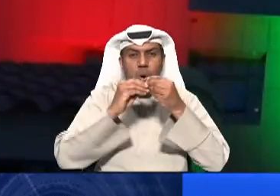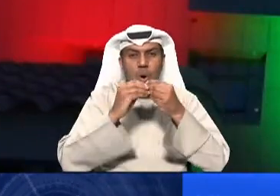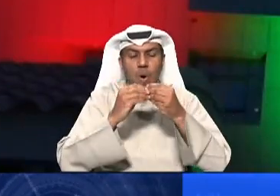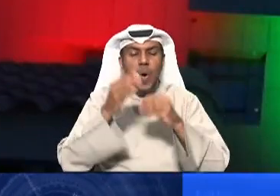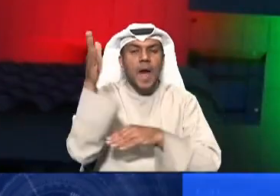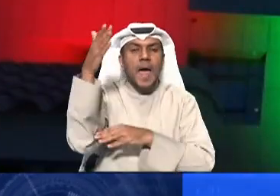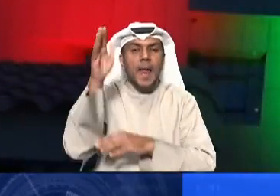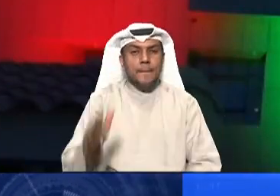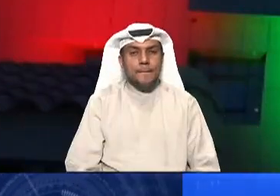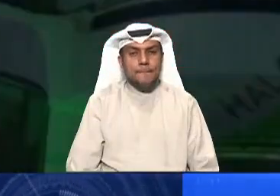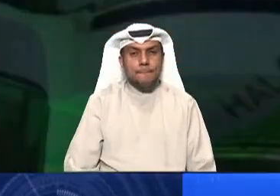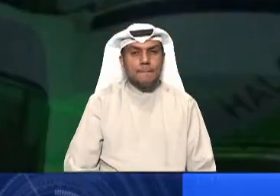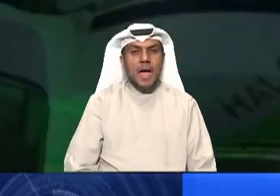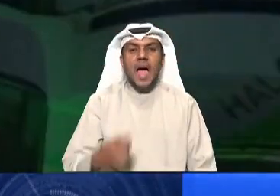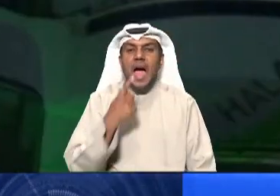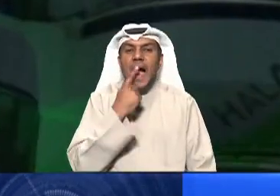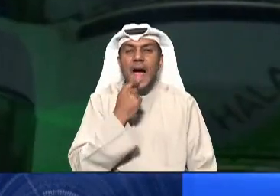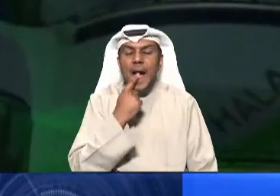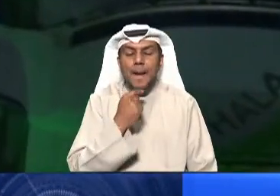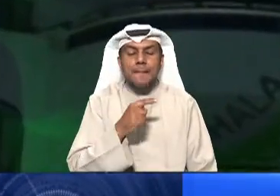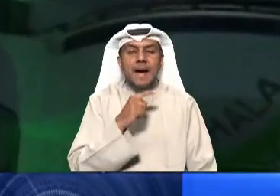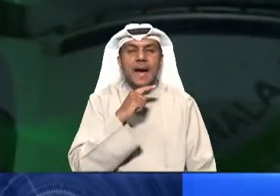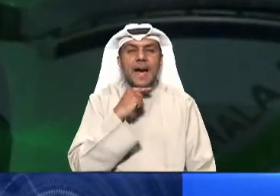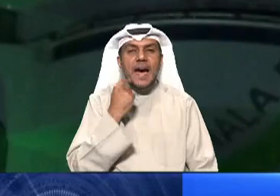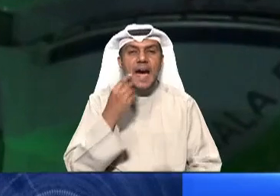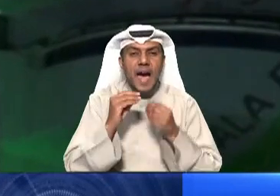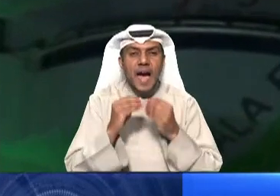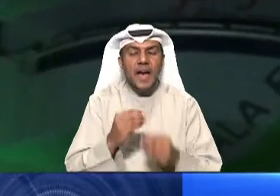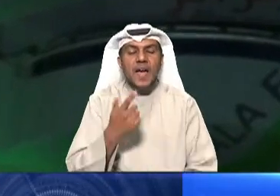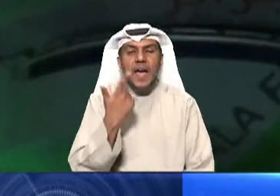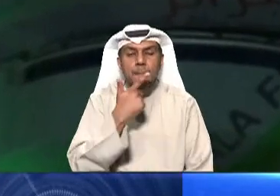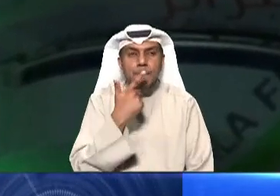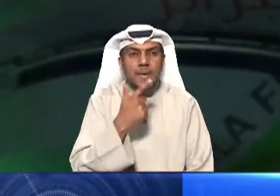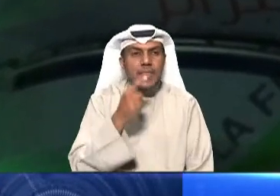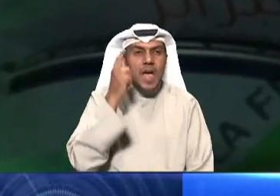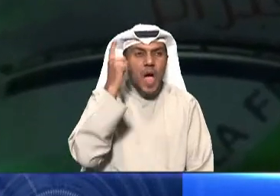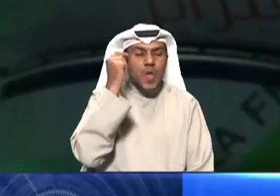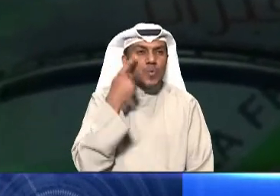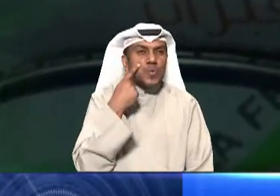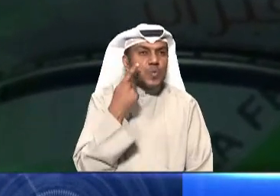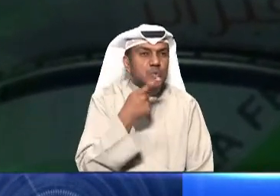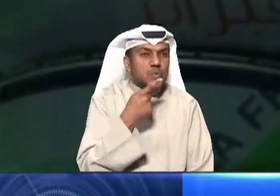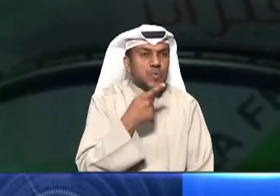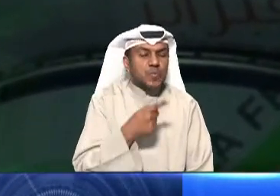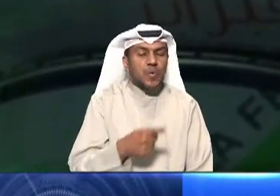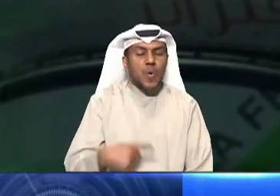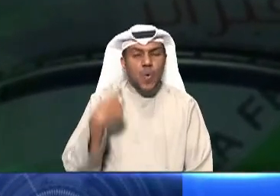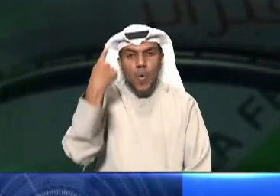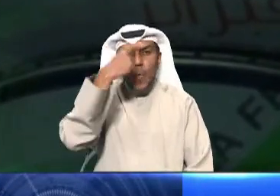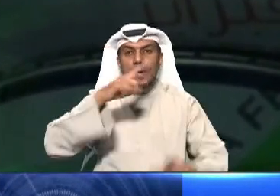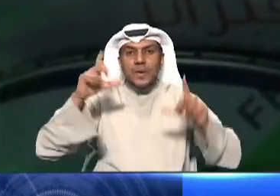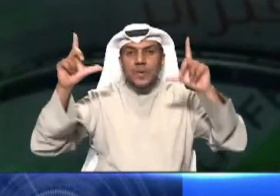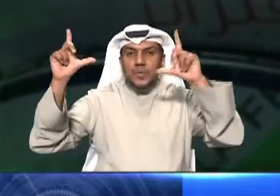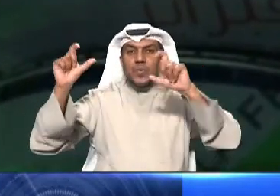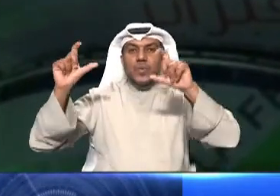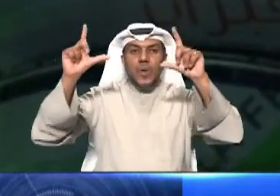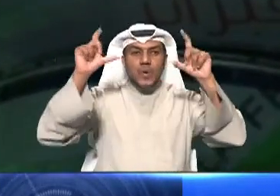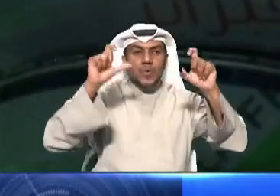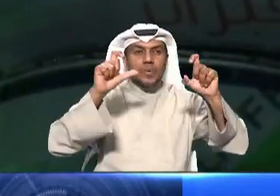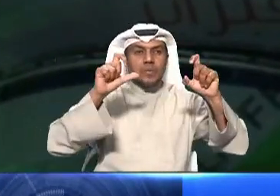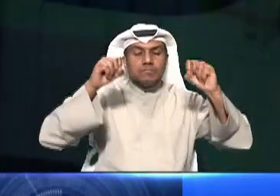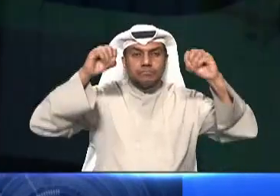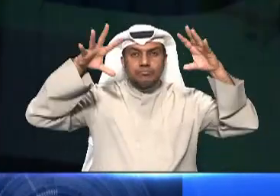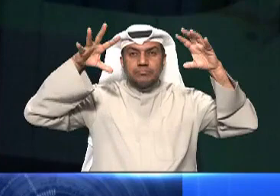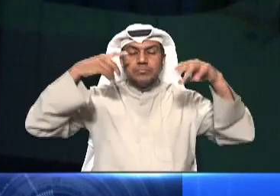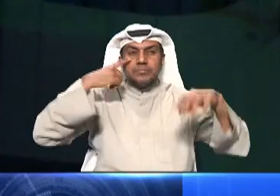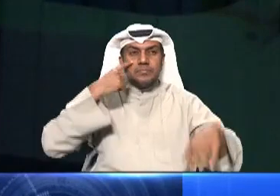بألوان علم الكويت، وتزيين المبنى بصورتين لسمو أمير البلاد حفظه الله ورعاه وسمو ولي العهد حفظه